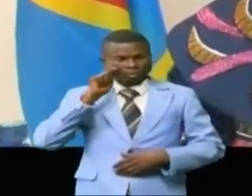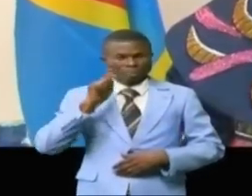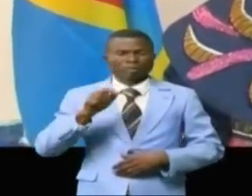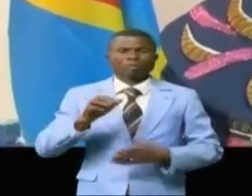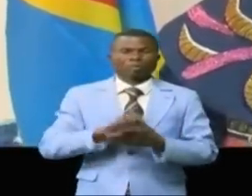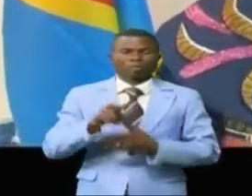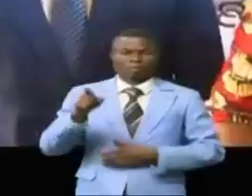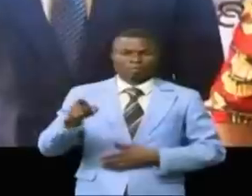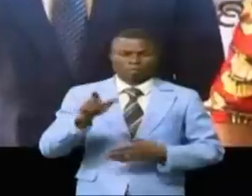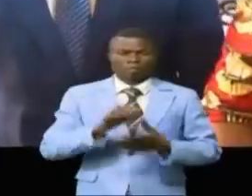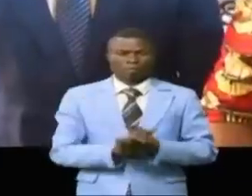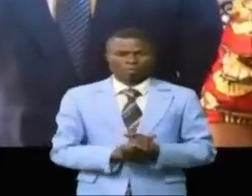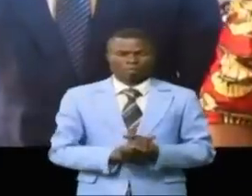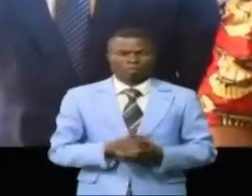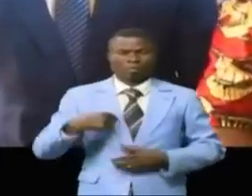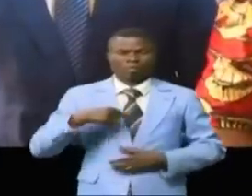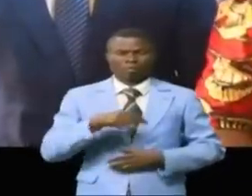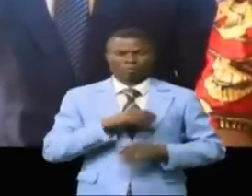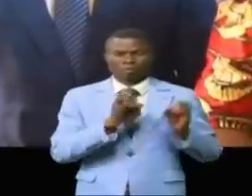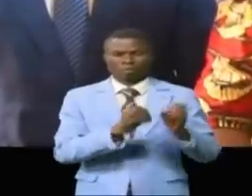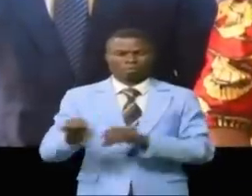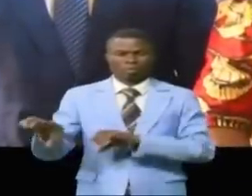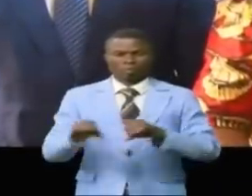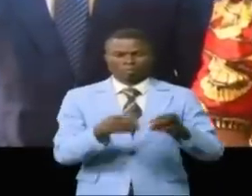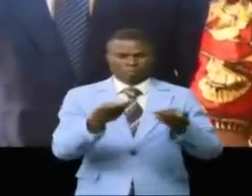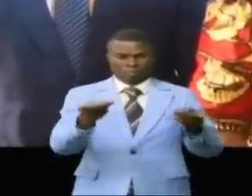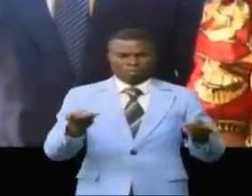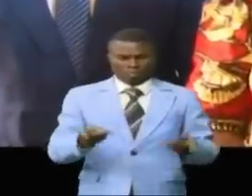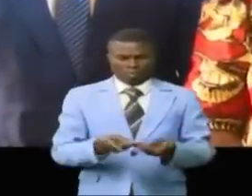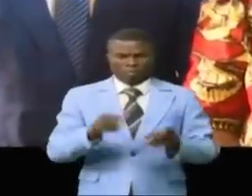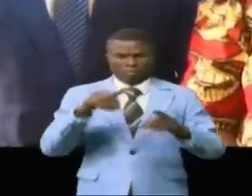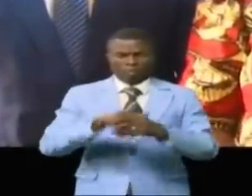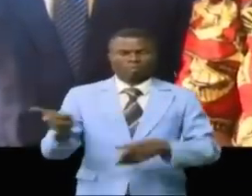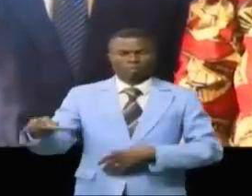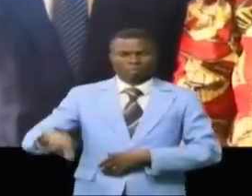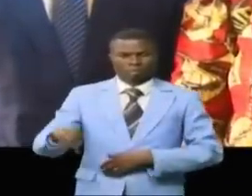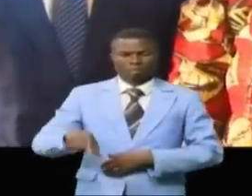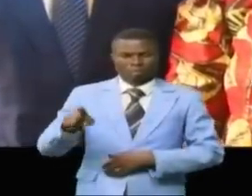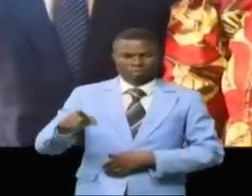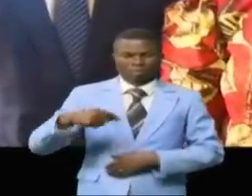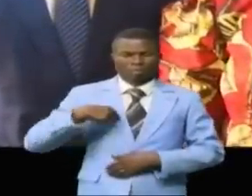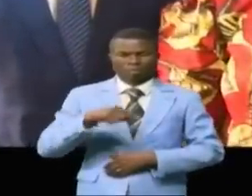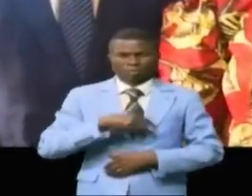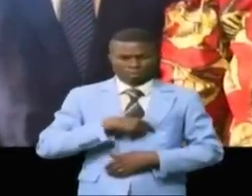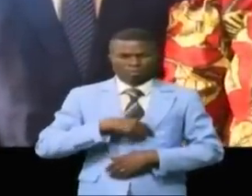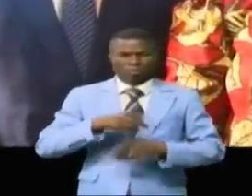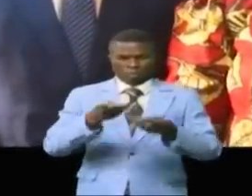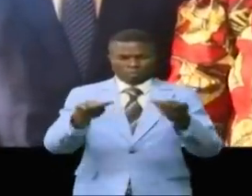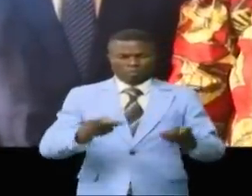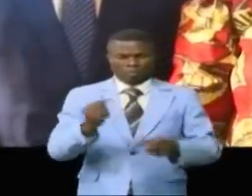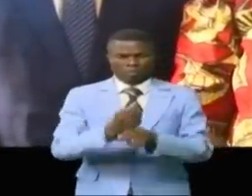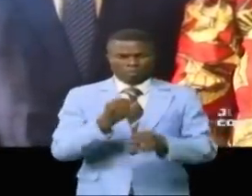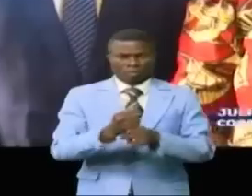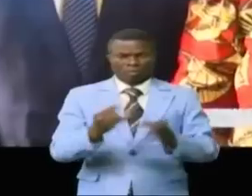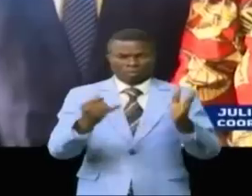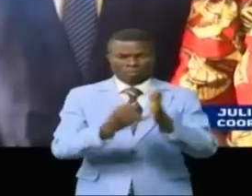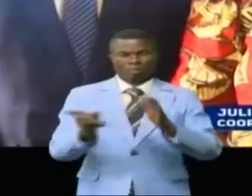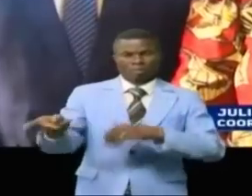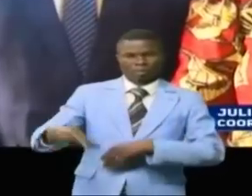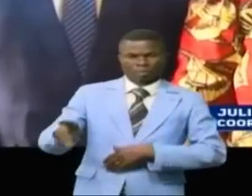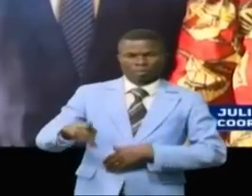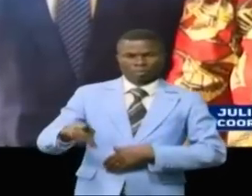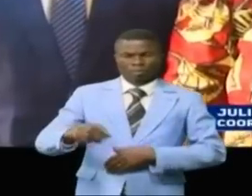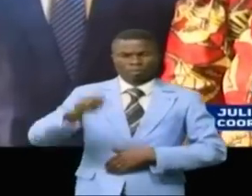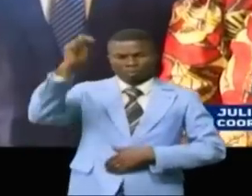Bibi Muloko. Nous avons des activités sur le terrain, même dans des provinces maintenant. Nous sommes déjà sur le terrain presque dans 6 provinces.